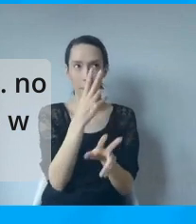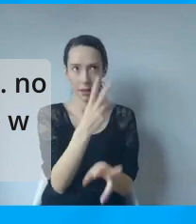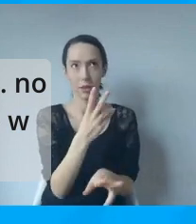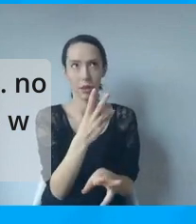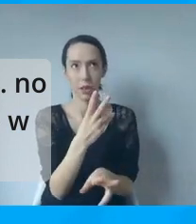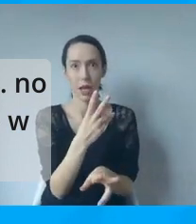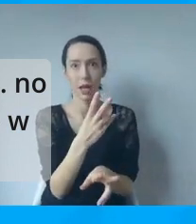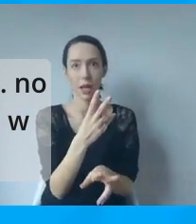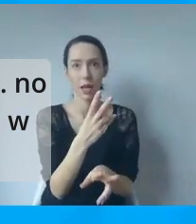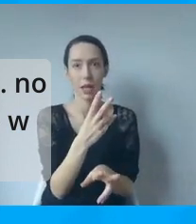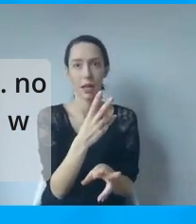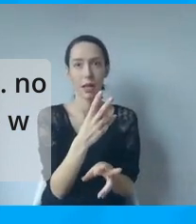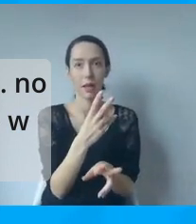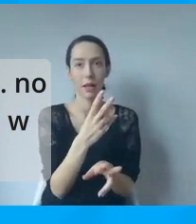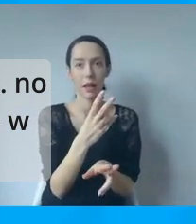uwagę